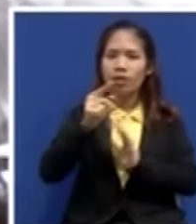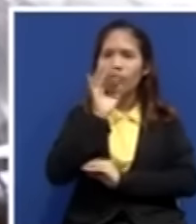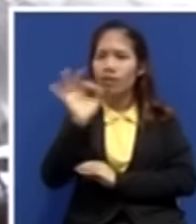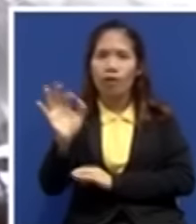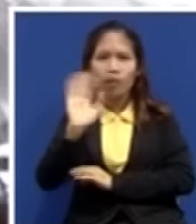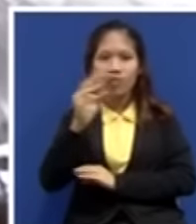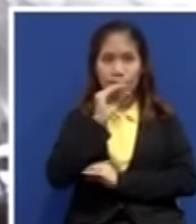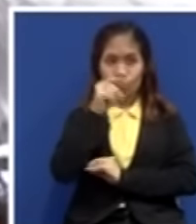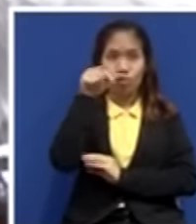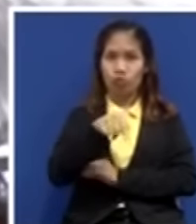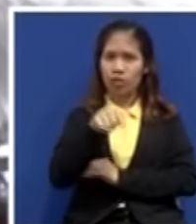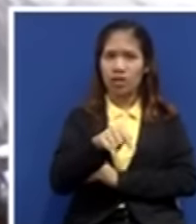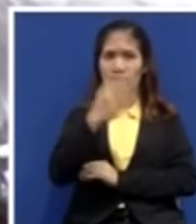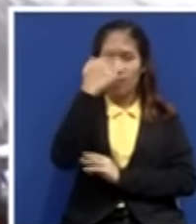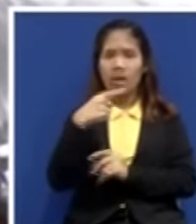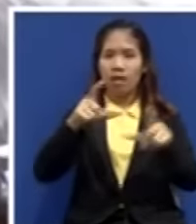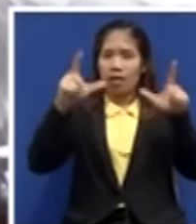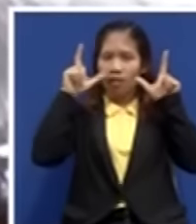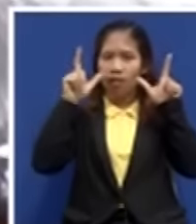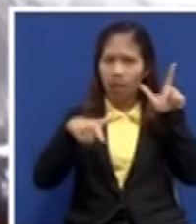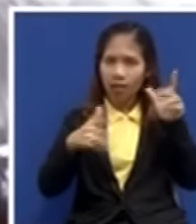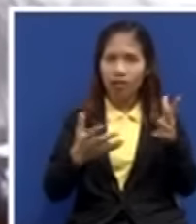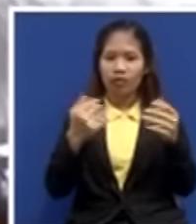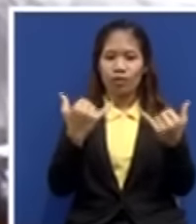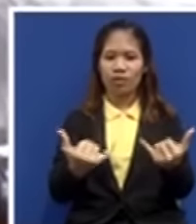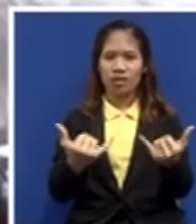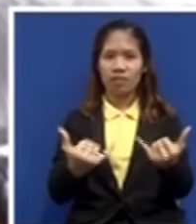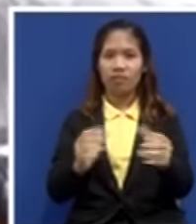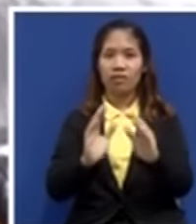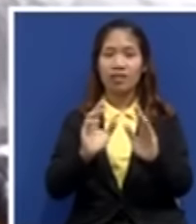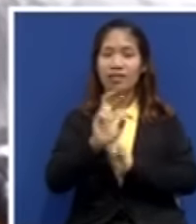เองไม่ใช่มาพูดในสภาอย่างนี้ให้เสียชื่อเสียงสภานี้สภาอันทรงเกียรติ